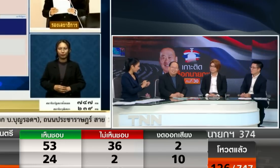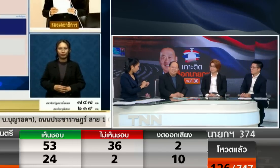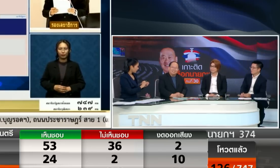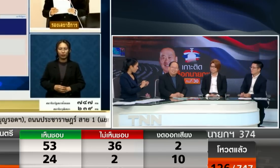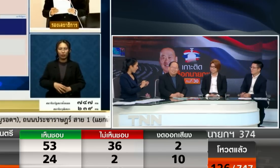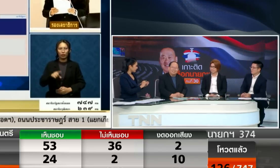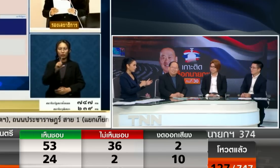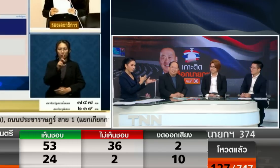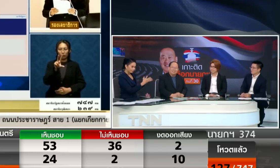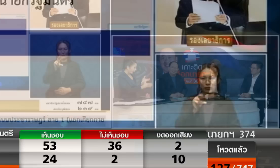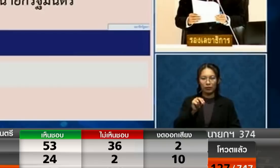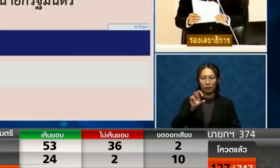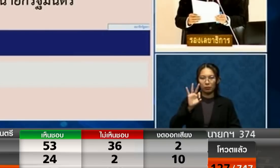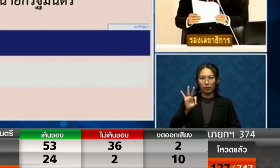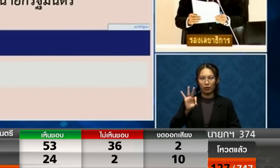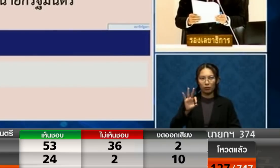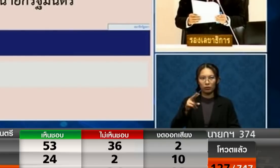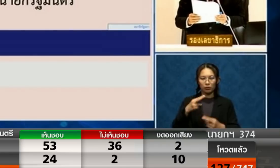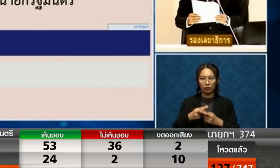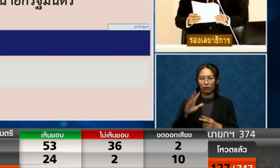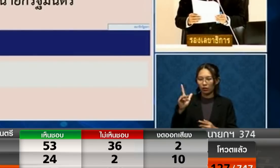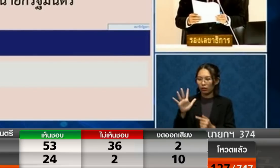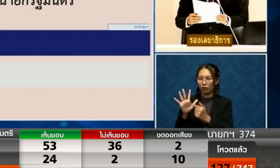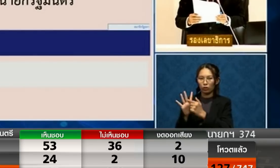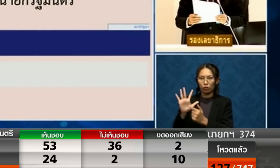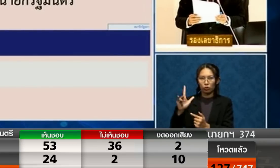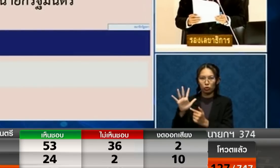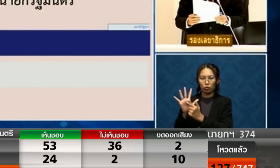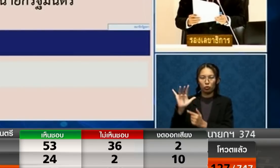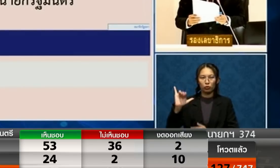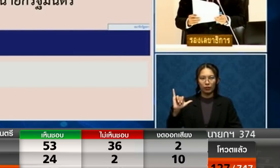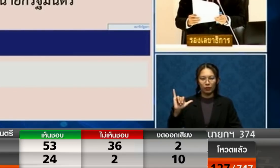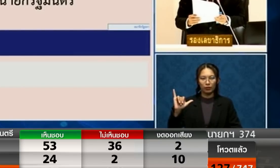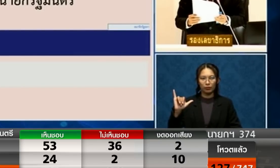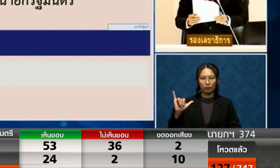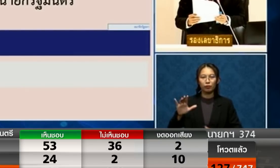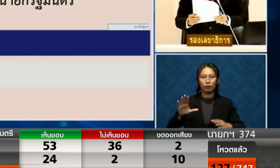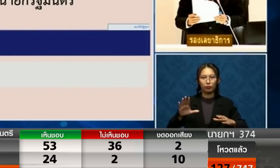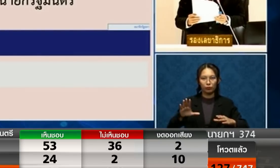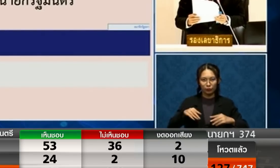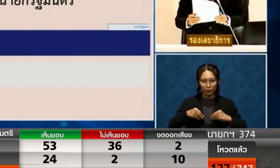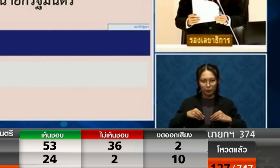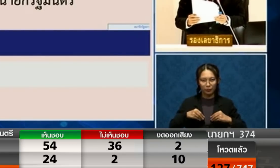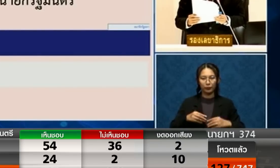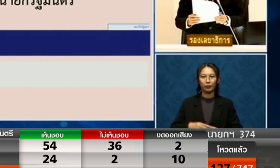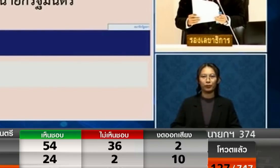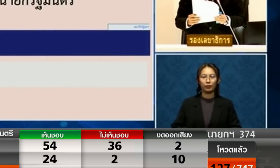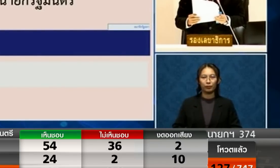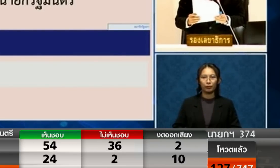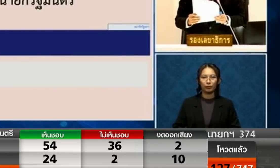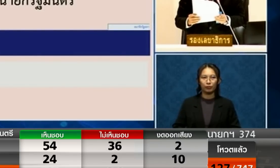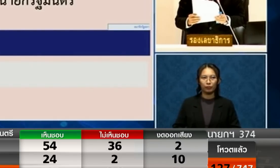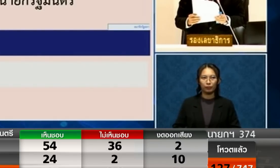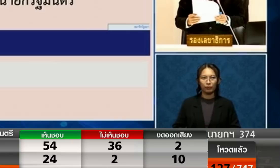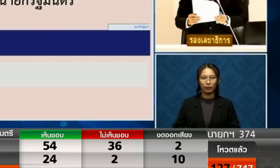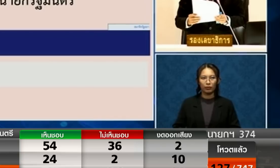หน้างานก่อนว่าจะตอบคำถามจะชี้แจงข้อสงสัยความแคลงใจได้ดีแค่ไหนทีนี้วันนี้เนี่ยแน่นอนคุณเศรษฐาไม่ได้เข้ามาชี้แจงด้วยตัวเองแต่ว่า